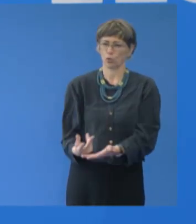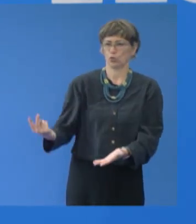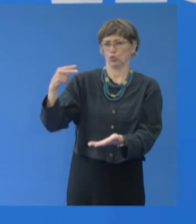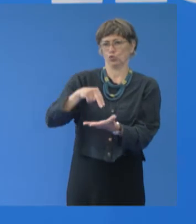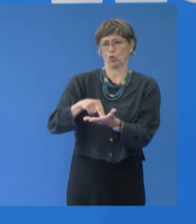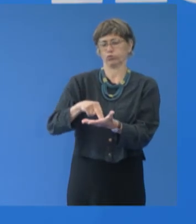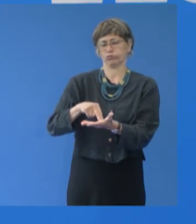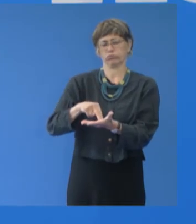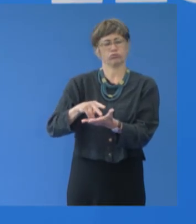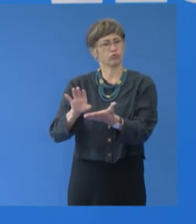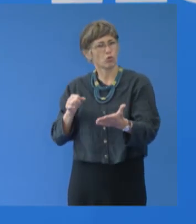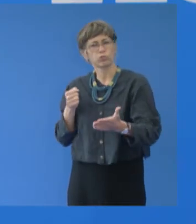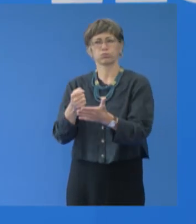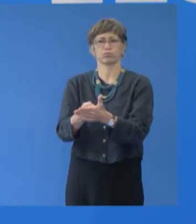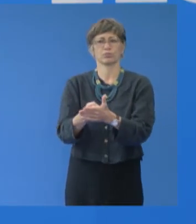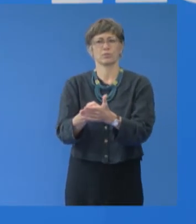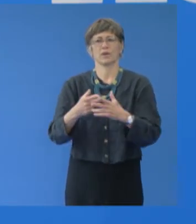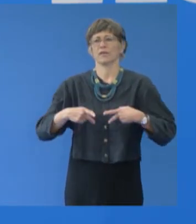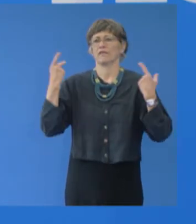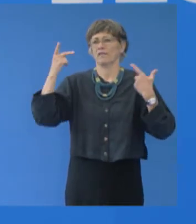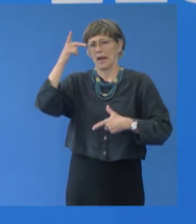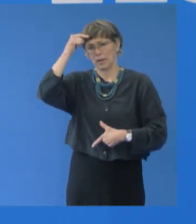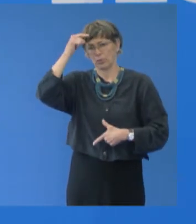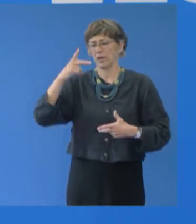debout, toujours debout. Vive la République et vive la France.